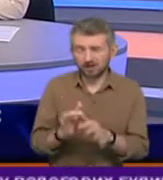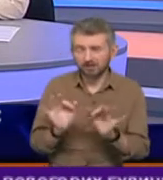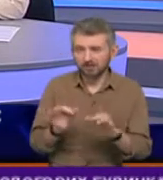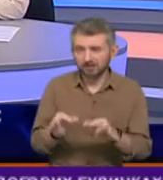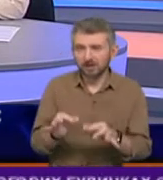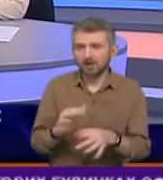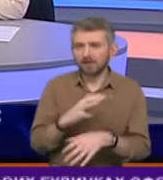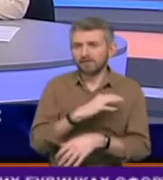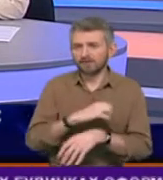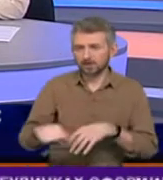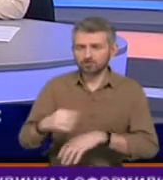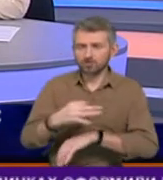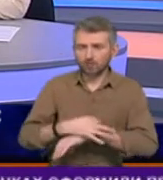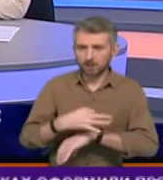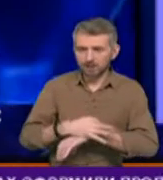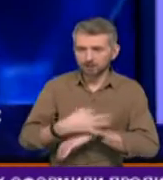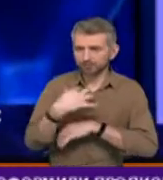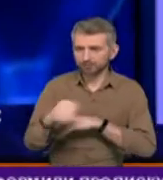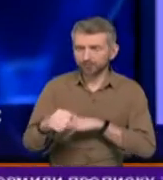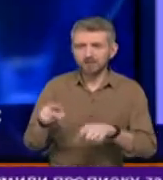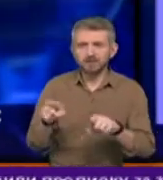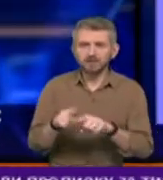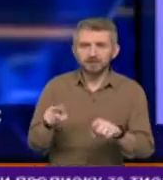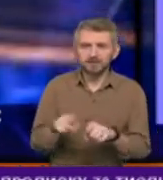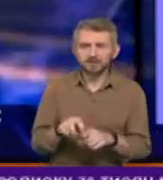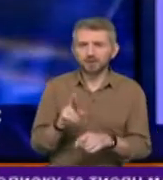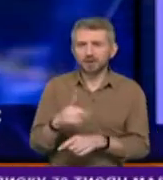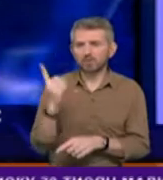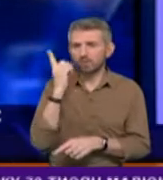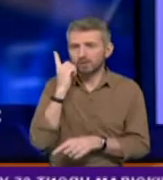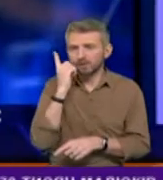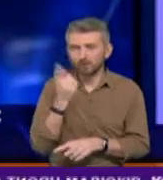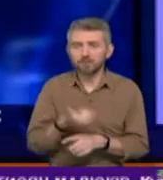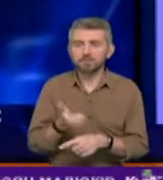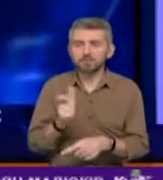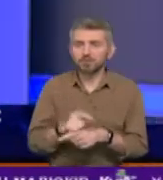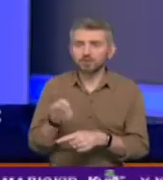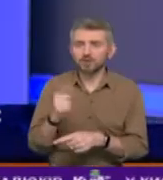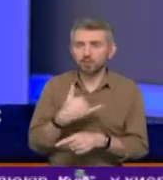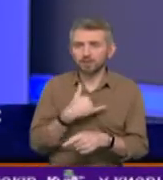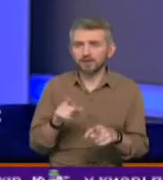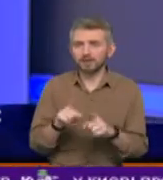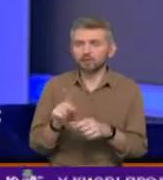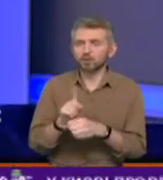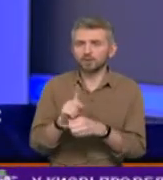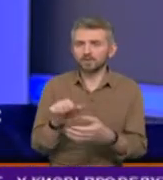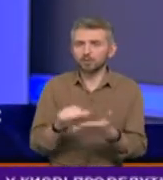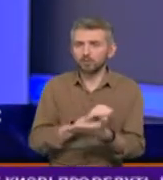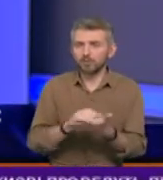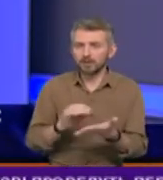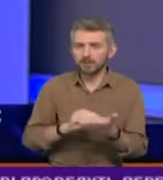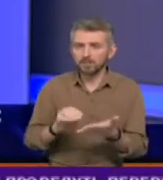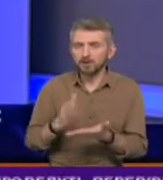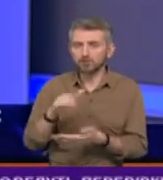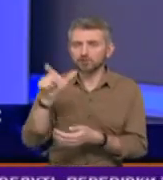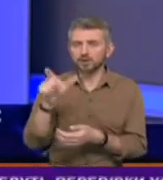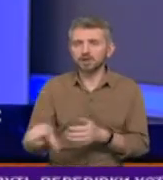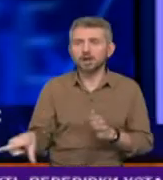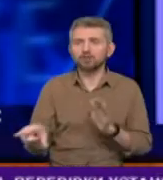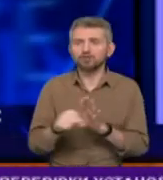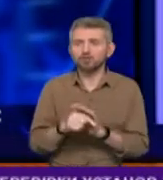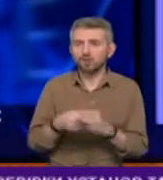ЗНО, вчитися в школі гарно, мотивувати своїх дітей, щоб вони здавали ЗНО і залишались в Україні, в українських закладах вищої освіти. У